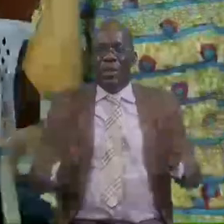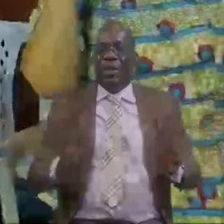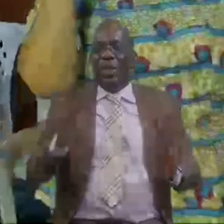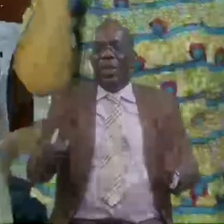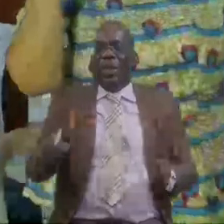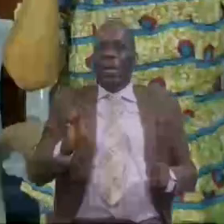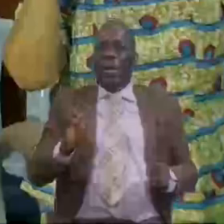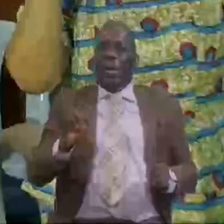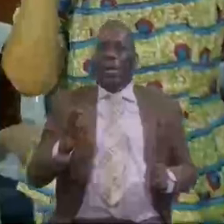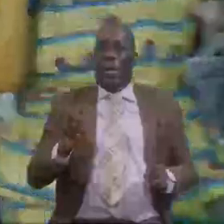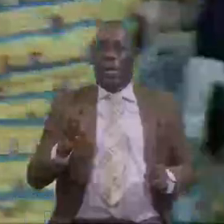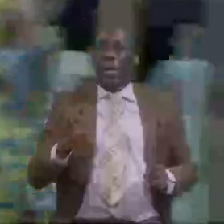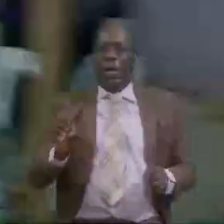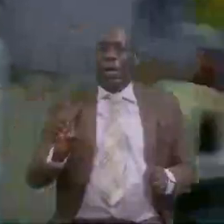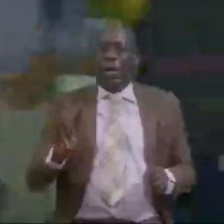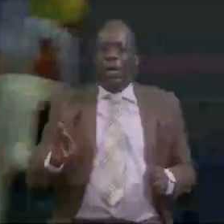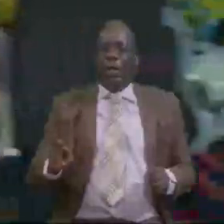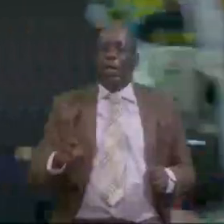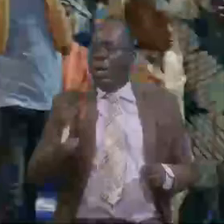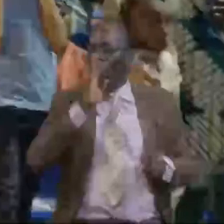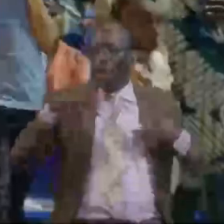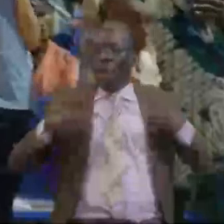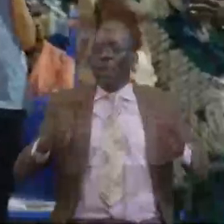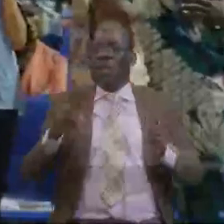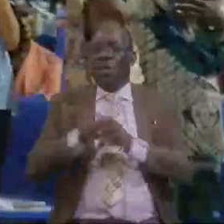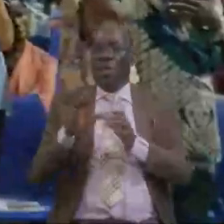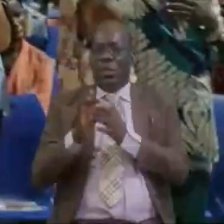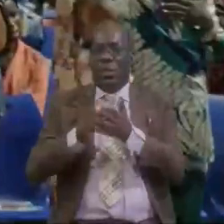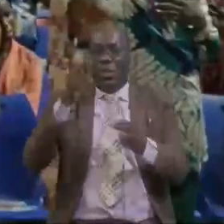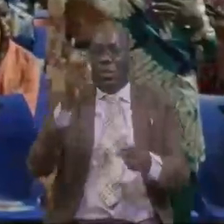au nom de Jésus.